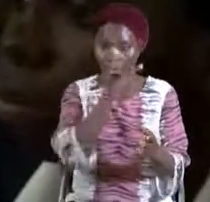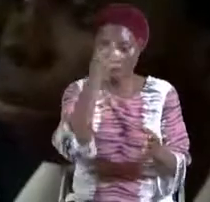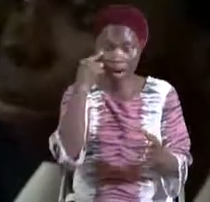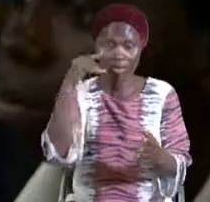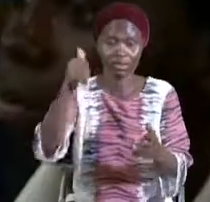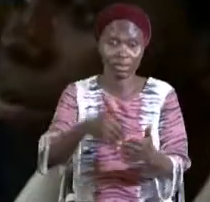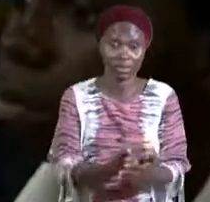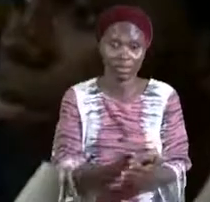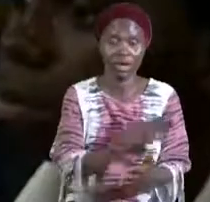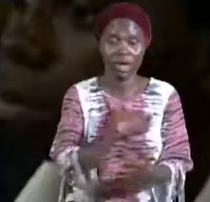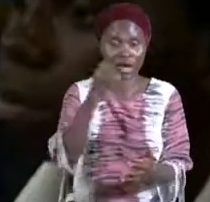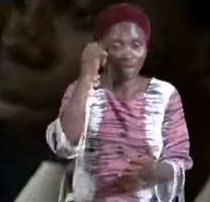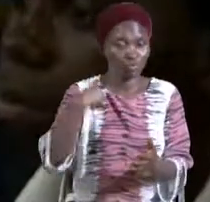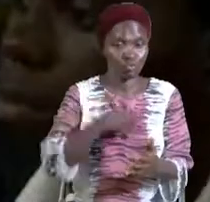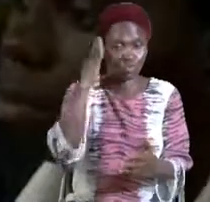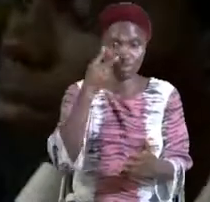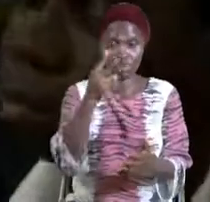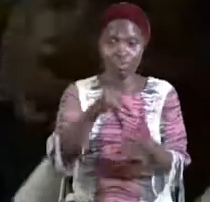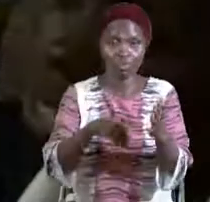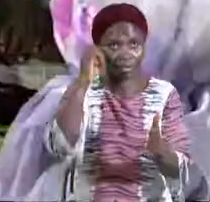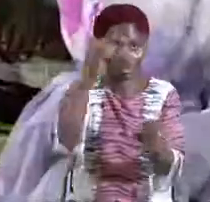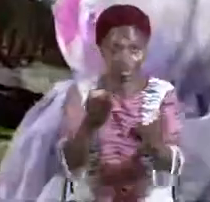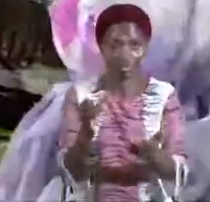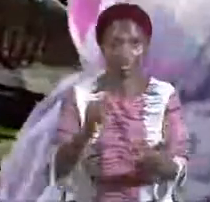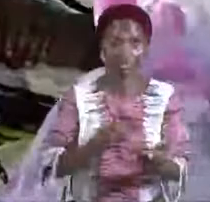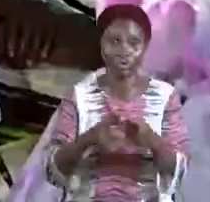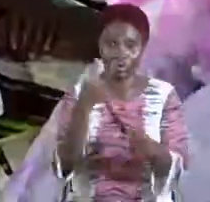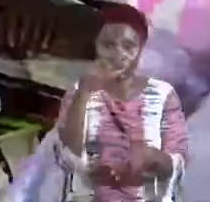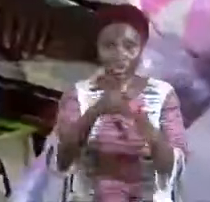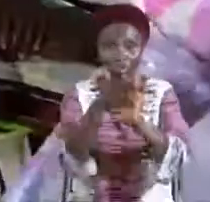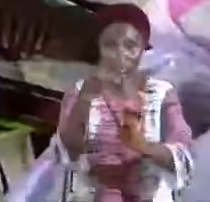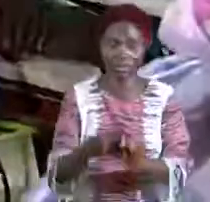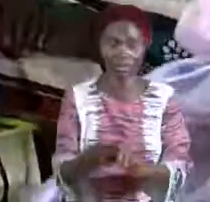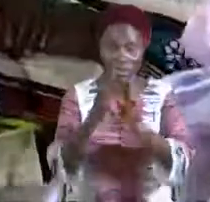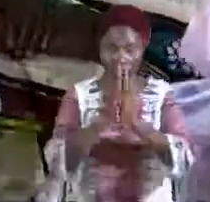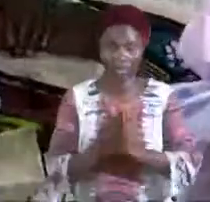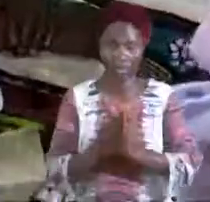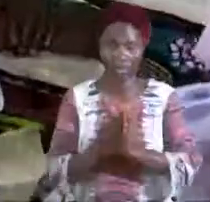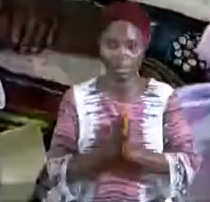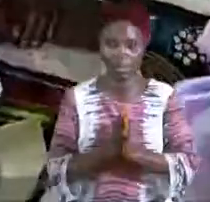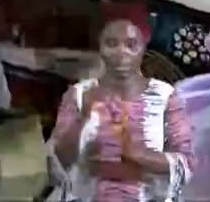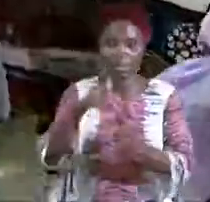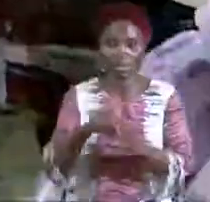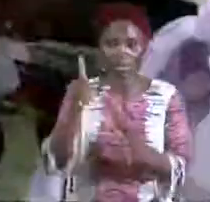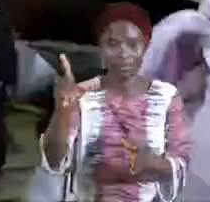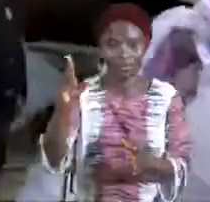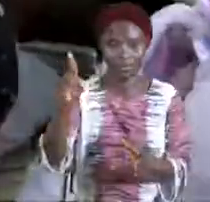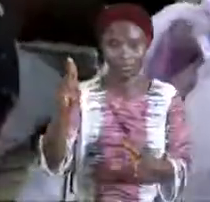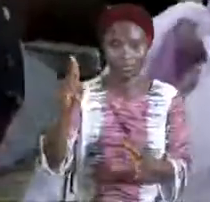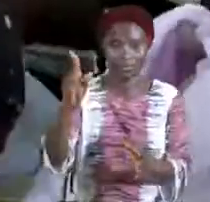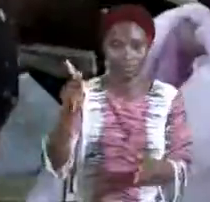nous verrons ce qu'il veut que nous voyons. Au nom de Jésus. Luc chapitre 24.